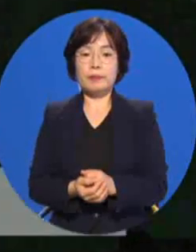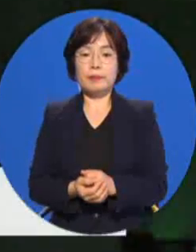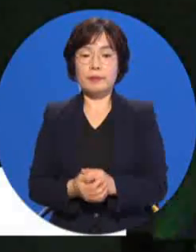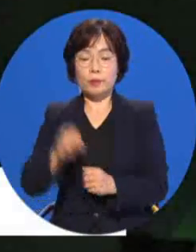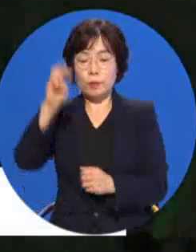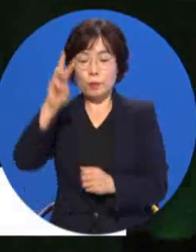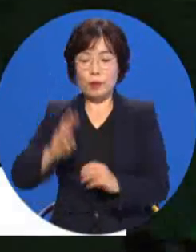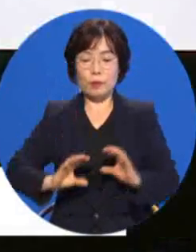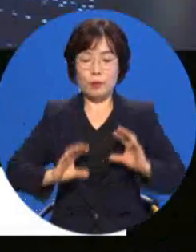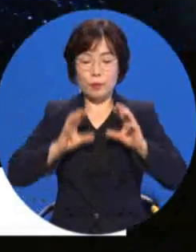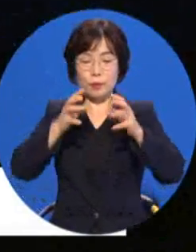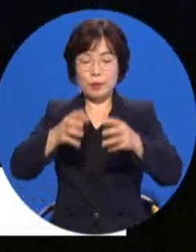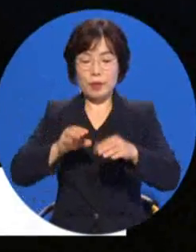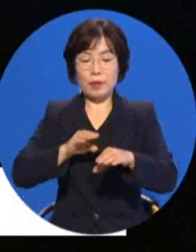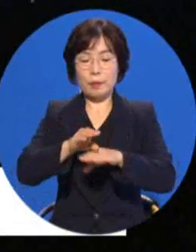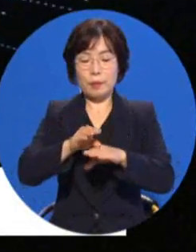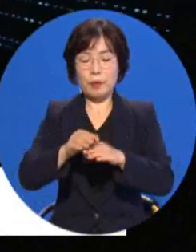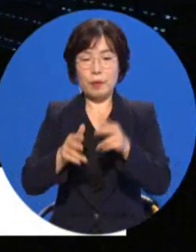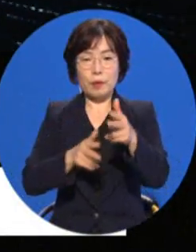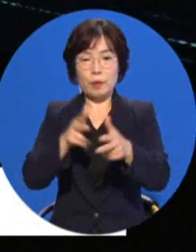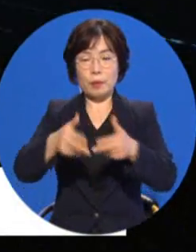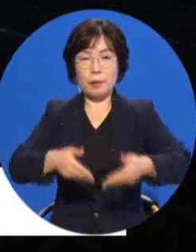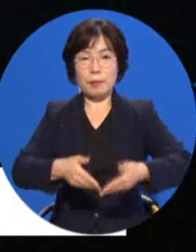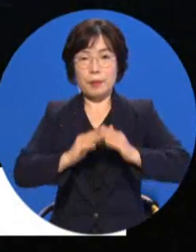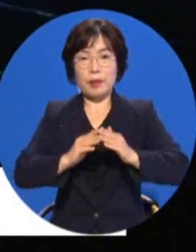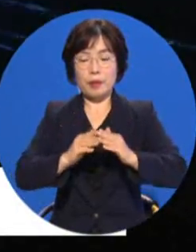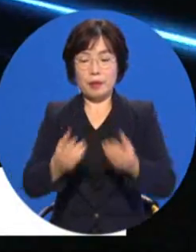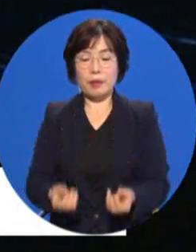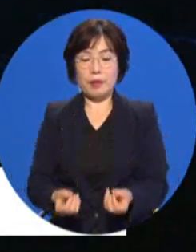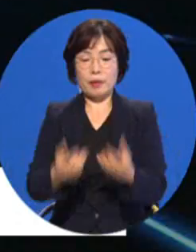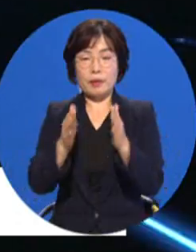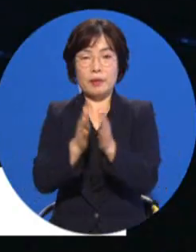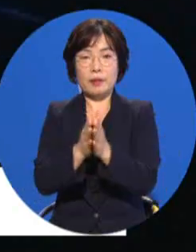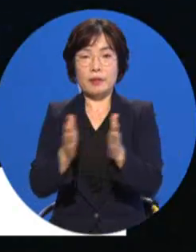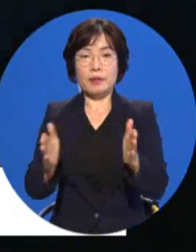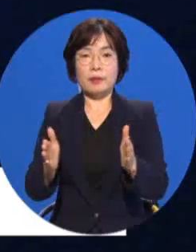광주 글로벌 모터스의 공장 건립을 알리는 기공식이 열렸습니다.